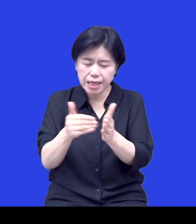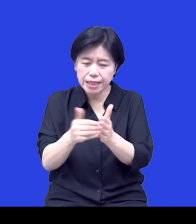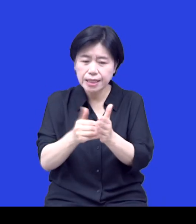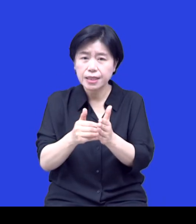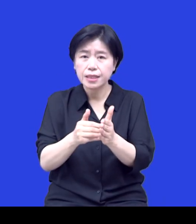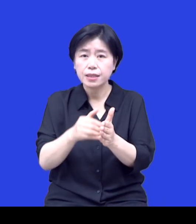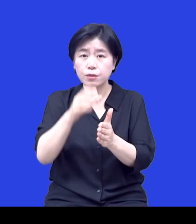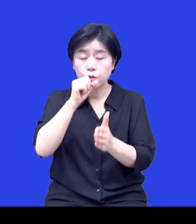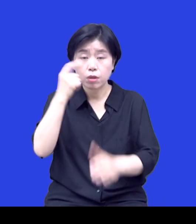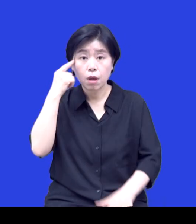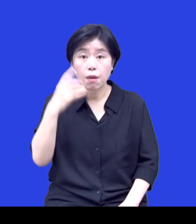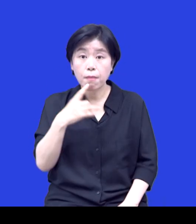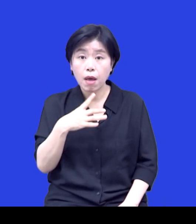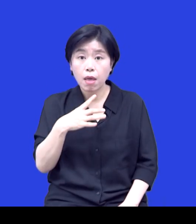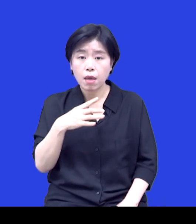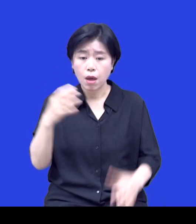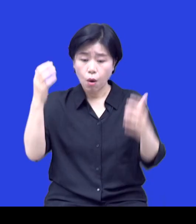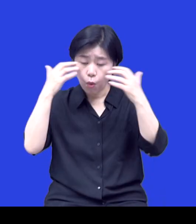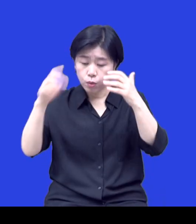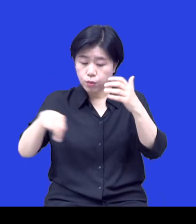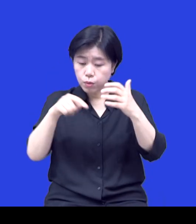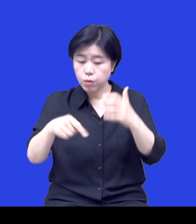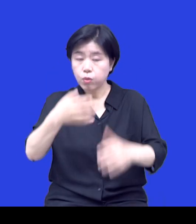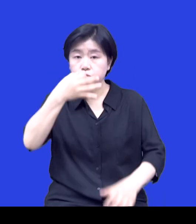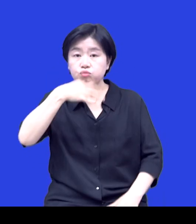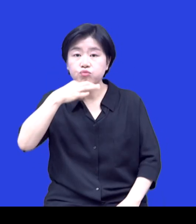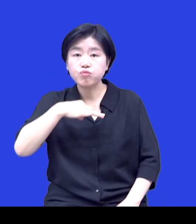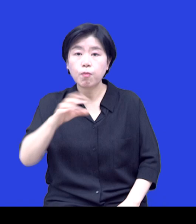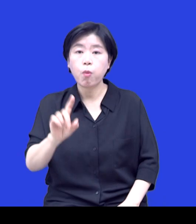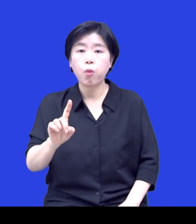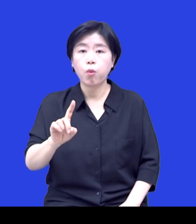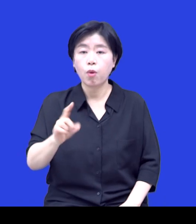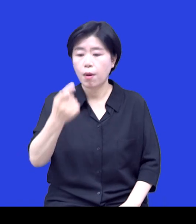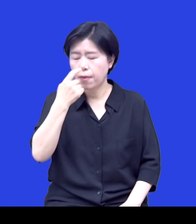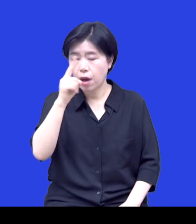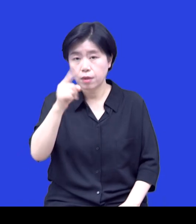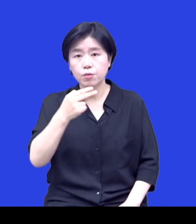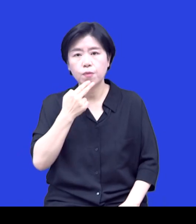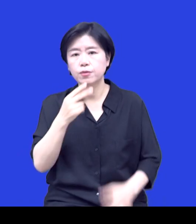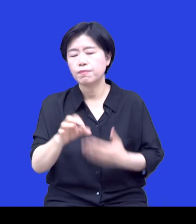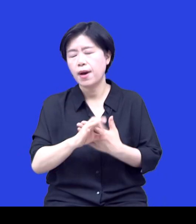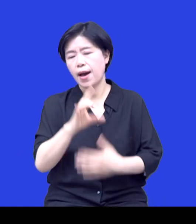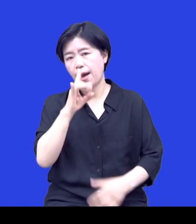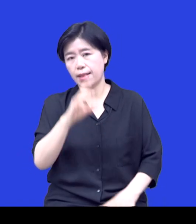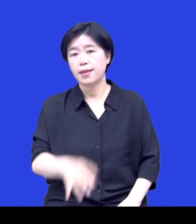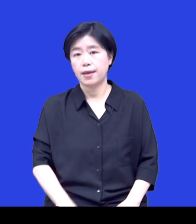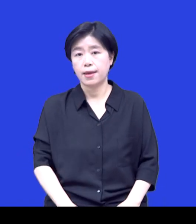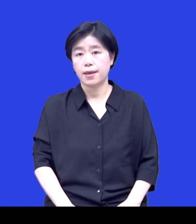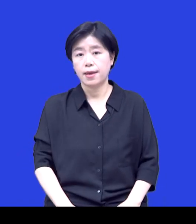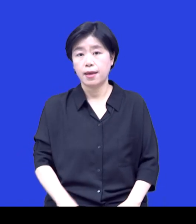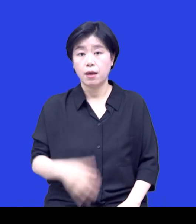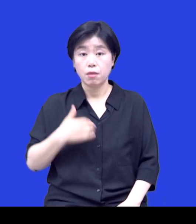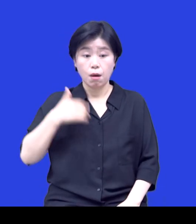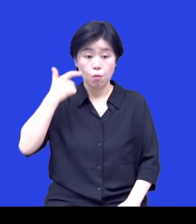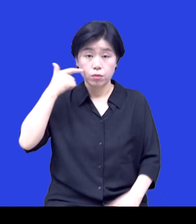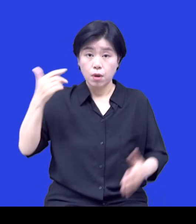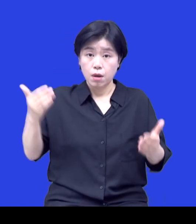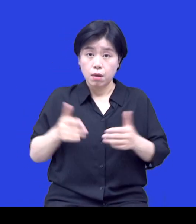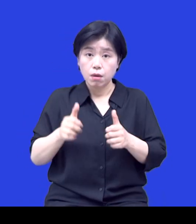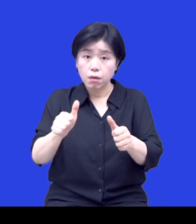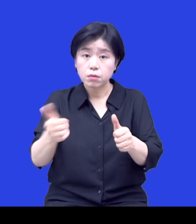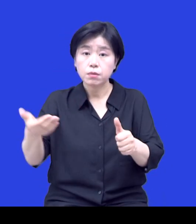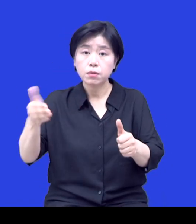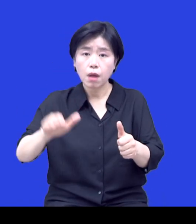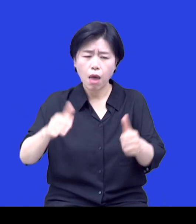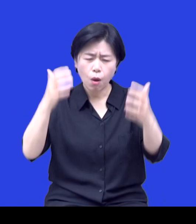일이 터지죠? 예. 나는 그 사람들과 평생 가고 싶었는데 근데 하나님이 허락하신 고난이라 하면 하나님이 이 고난이